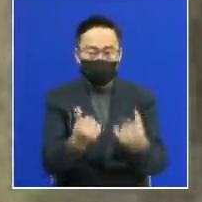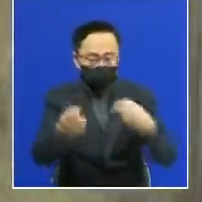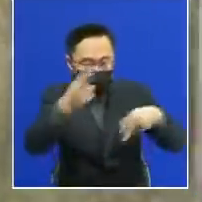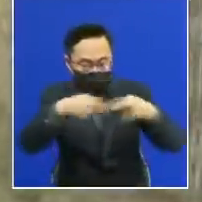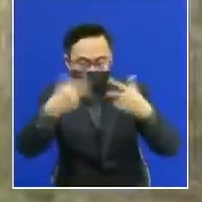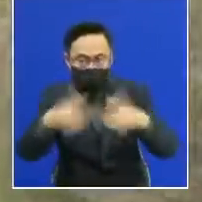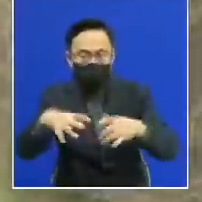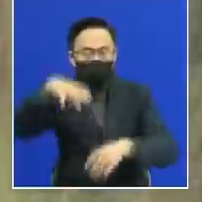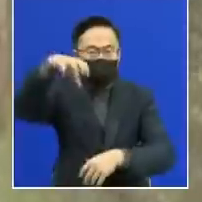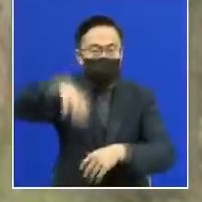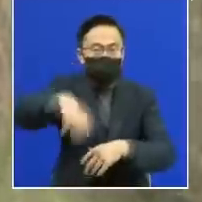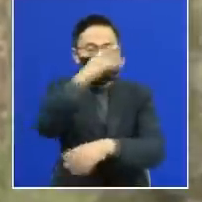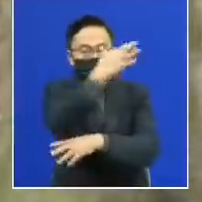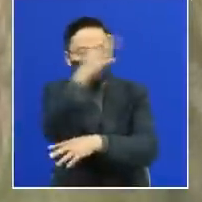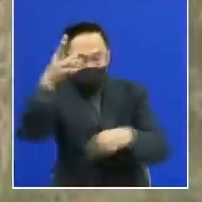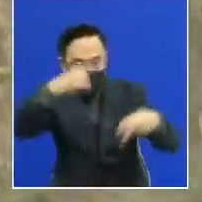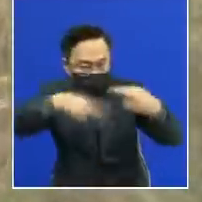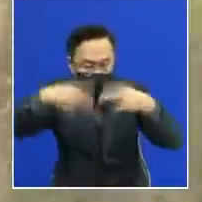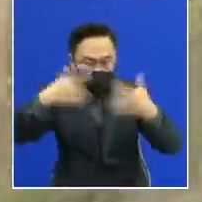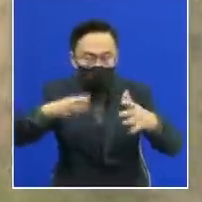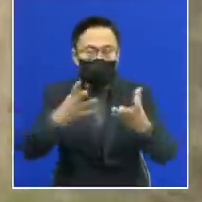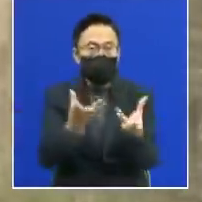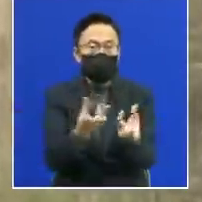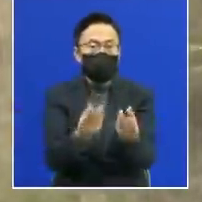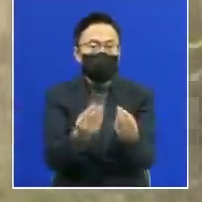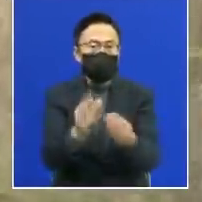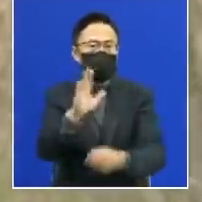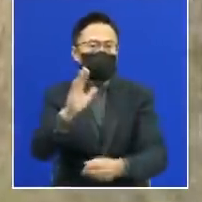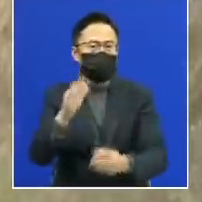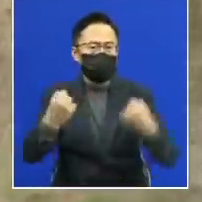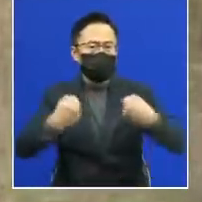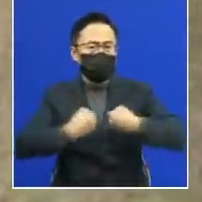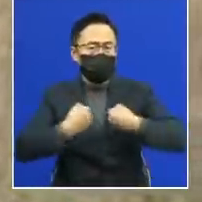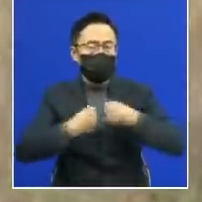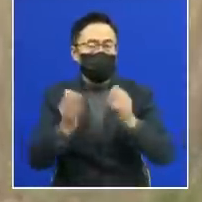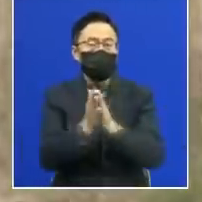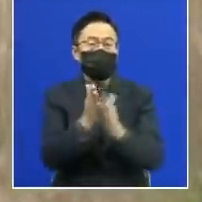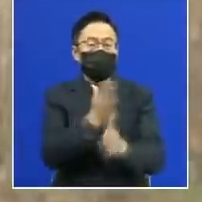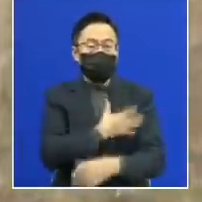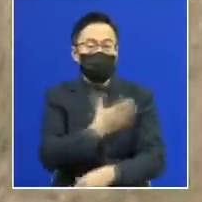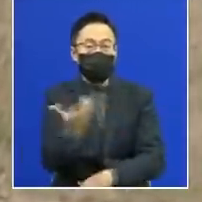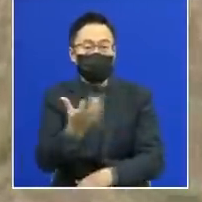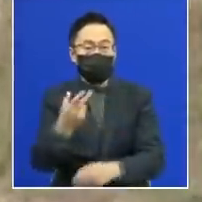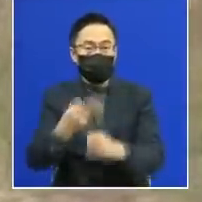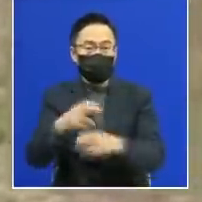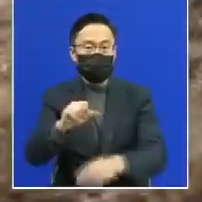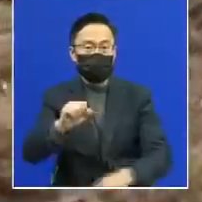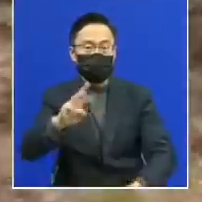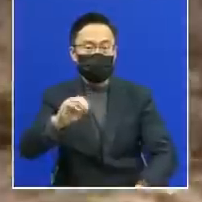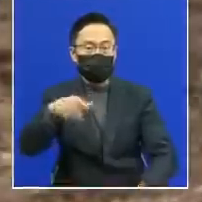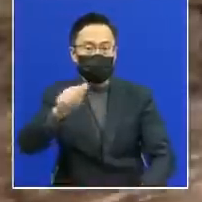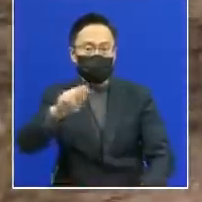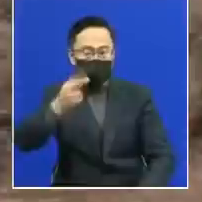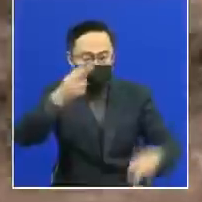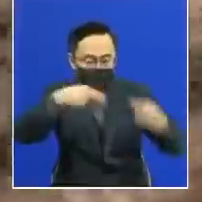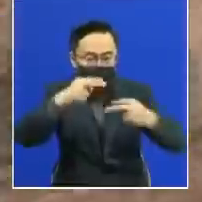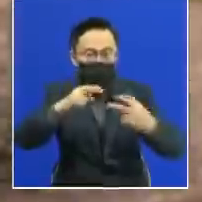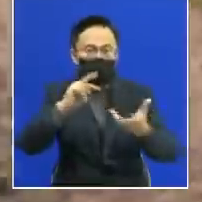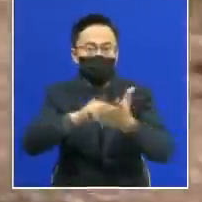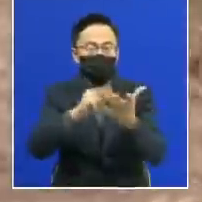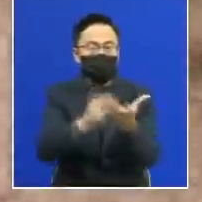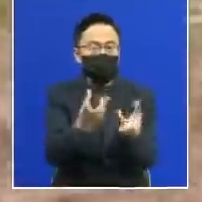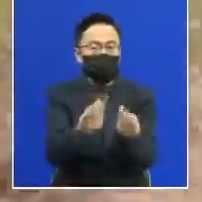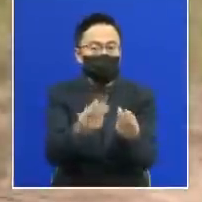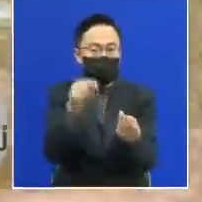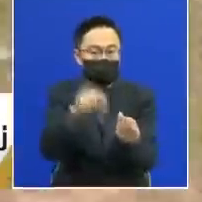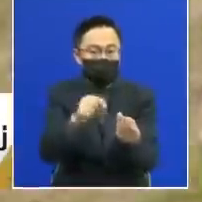ที่ดินของทิศสมปองนะตามที่มีข่าวก่อนหน้านี้และประเด็นตอนนี้คือบุกรุกพื้นที่ป่าสงวน